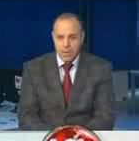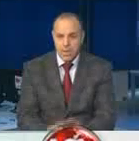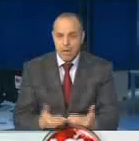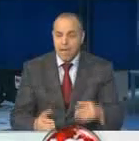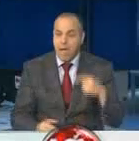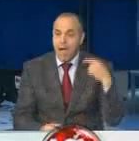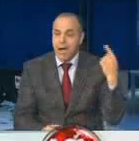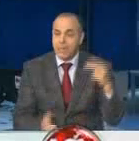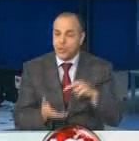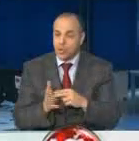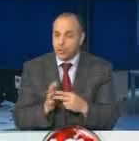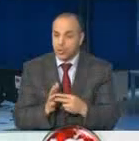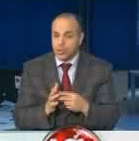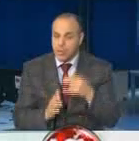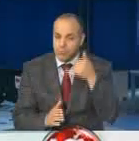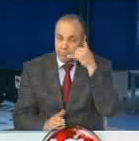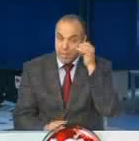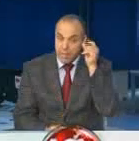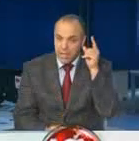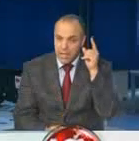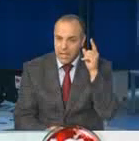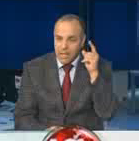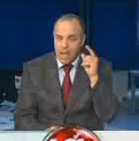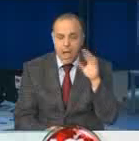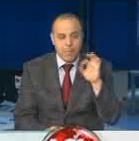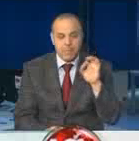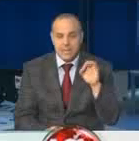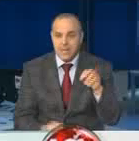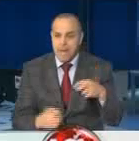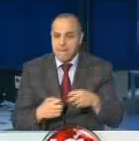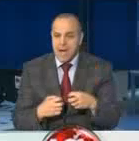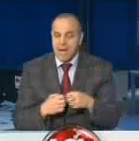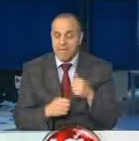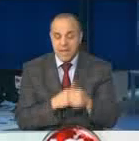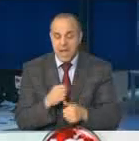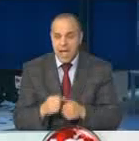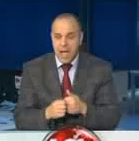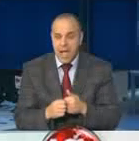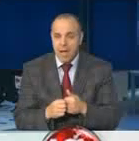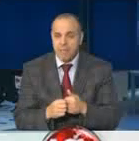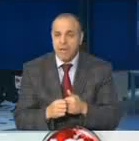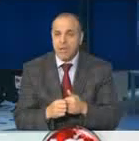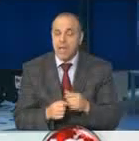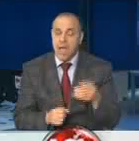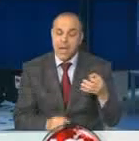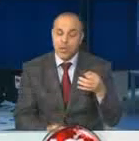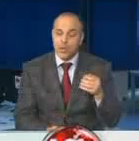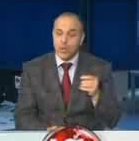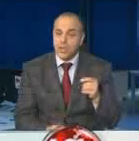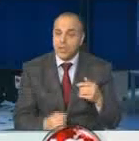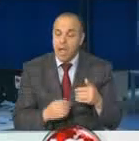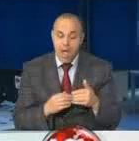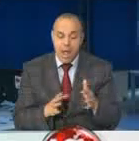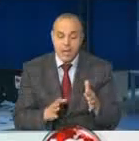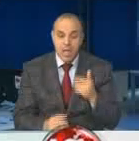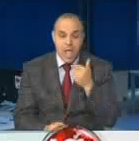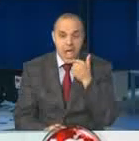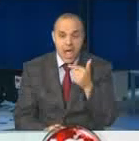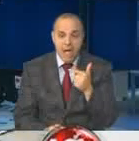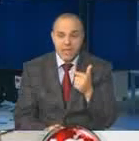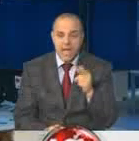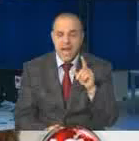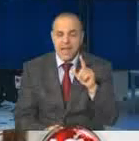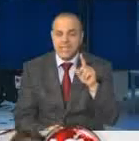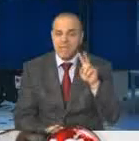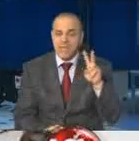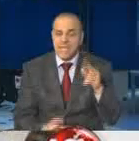في عالم التكنولوجيا والهواتف الذكية، الدورة 50 من المعرض السنوي لمسالكي الإلكترونيات التي افتتحت بلاس